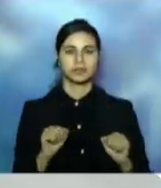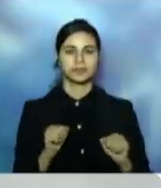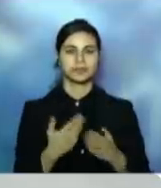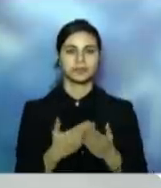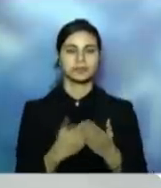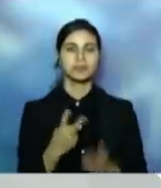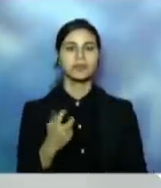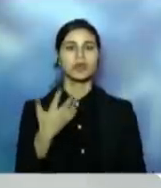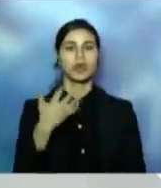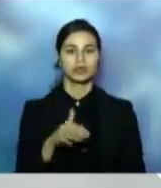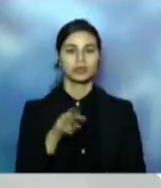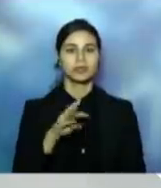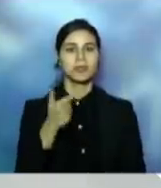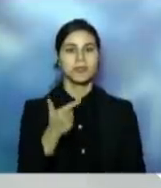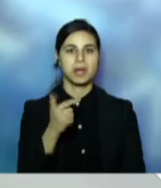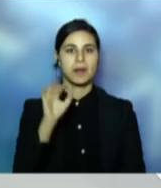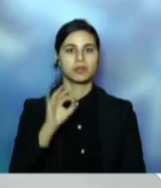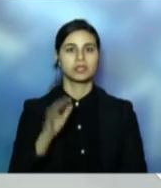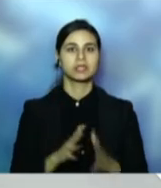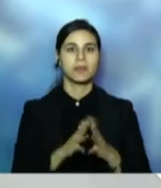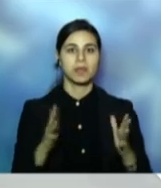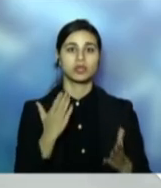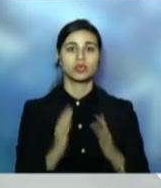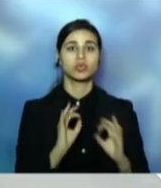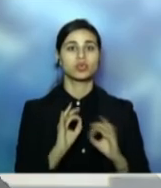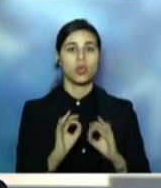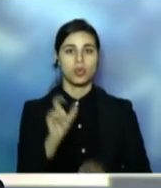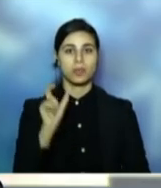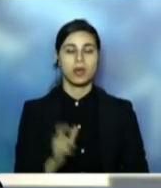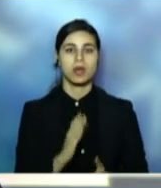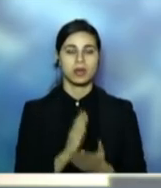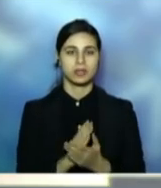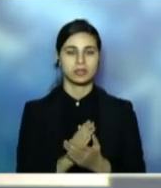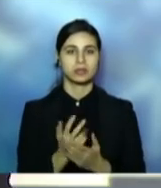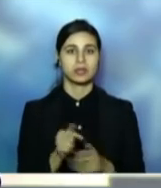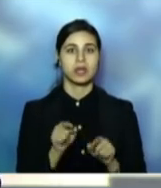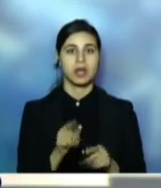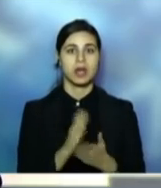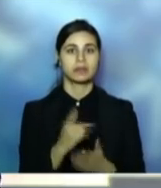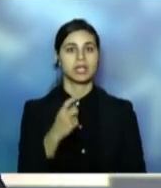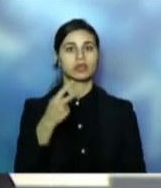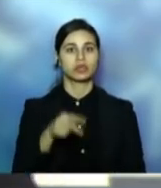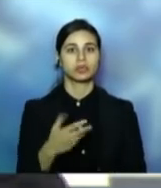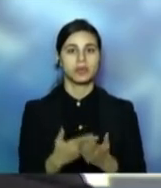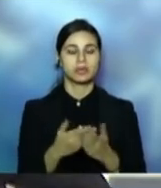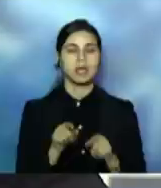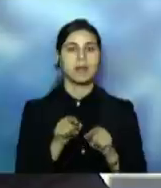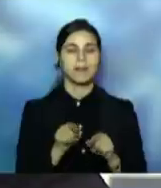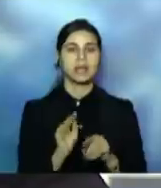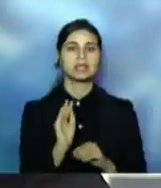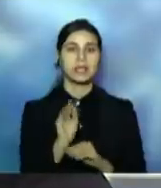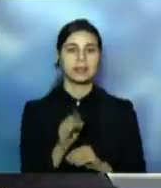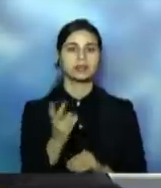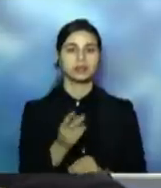არის 250 მილიგრამ პროცენტზე მეტი. თუ ნორმა აქვს ბავშვს? თუ ნორმა აქვს, აი აქვს 100-ი. მან